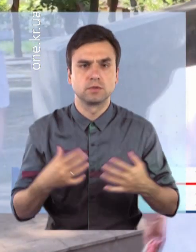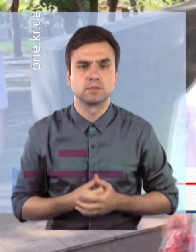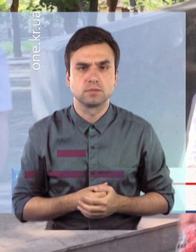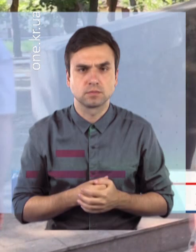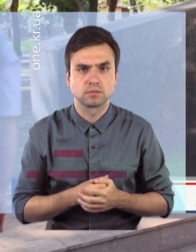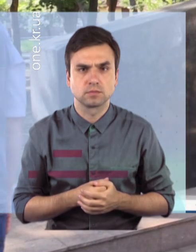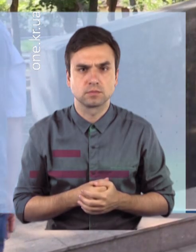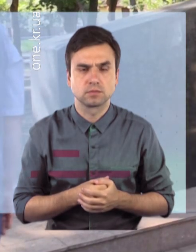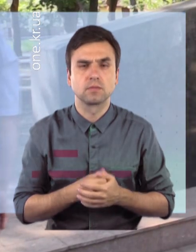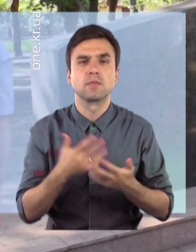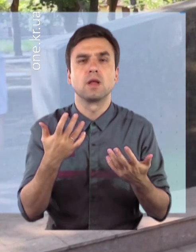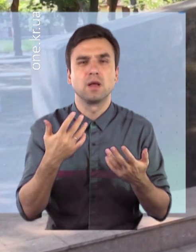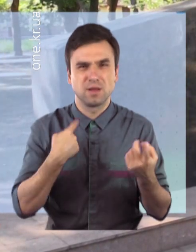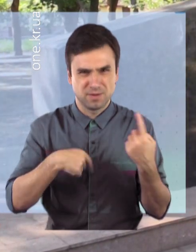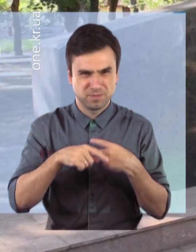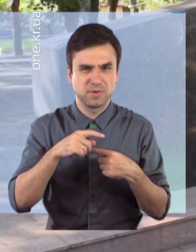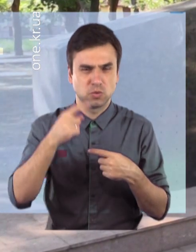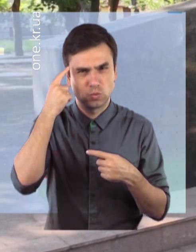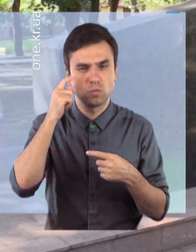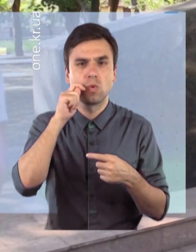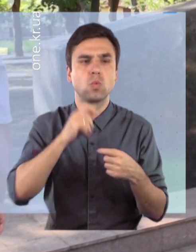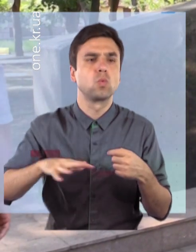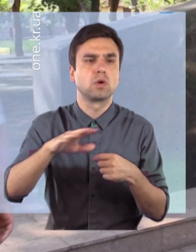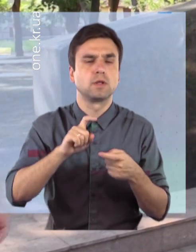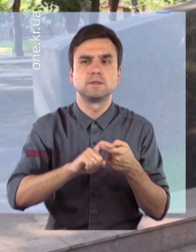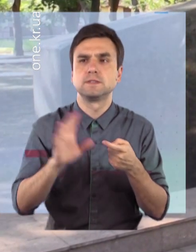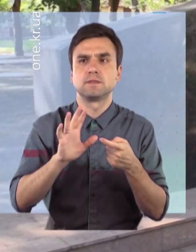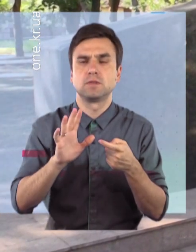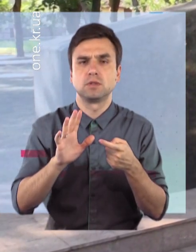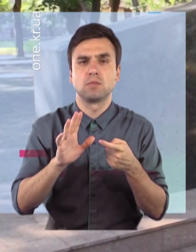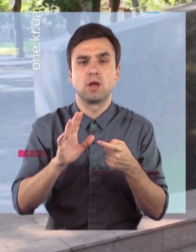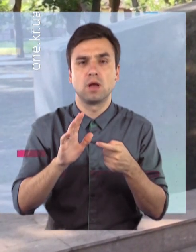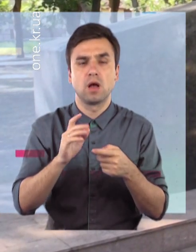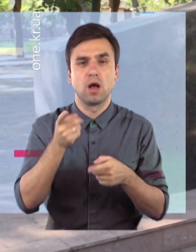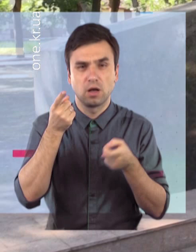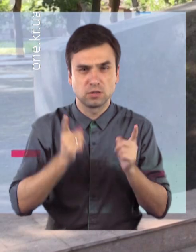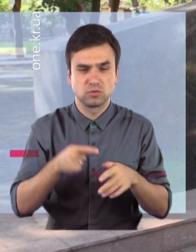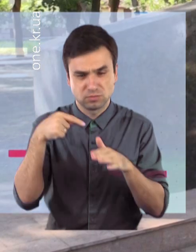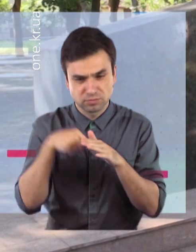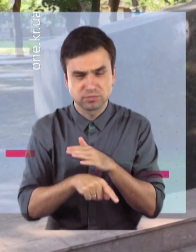вона є, де-факто ми маємо дуже багато моментів, які ще не відповідають нашим